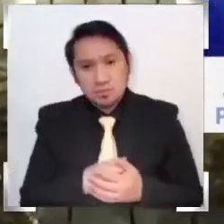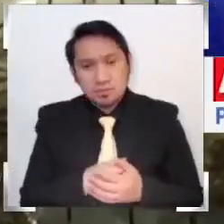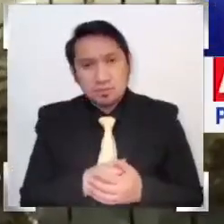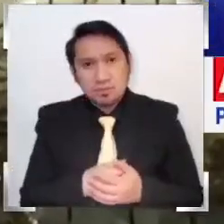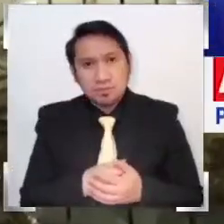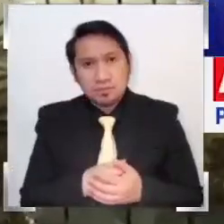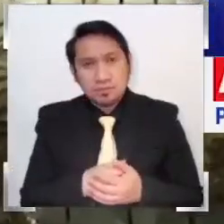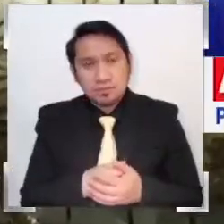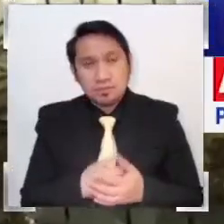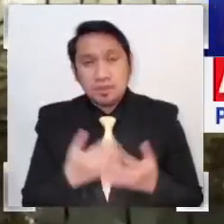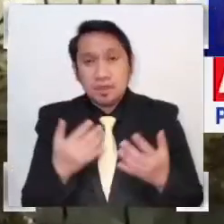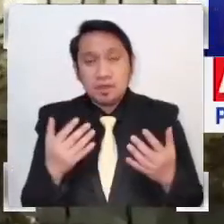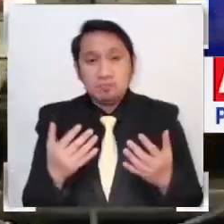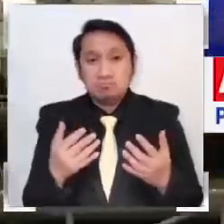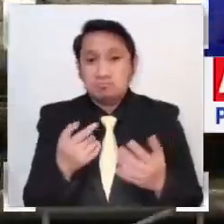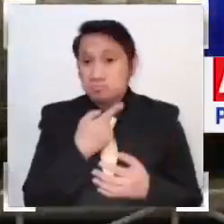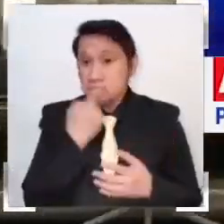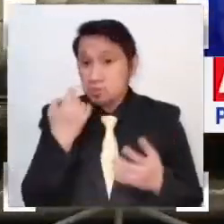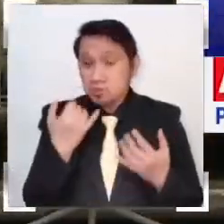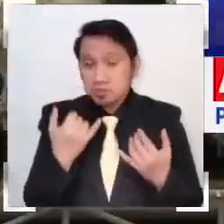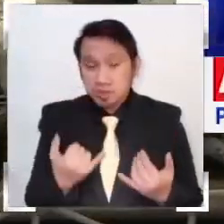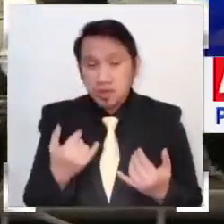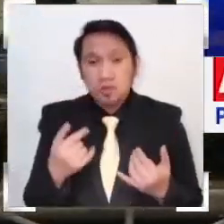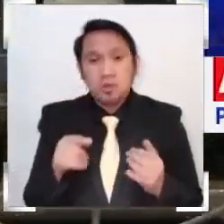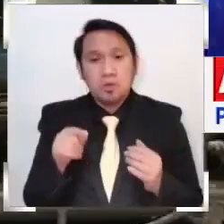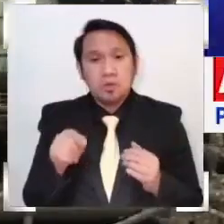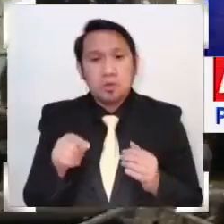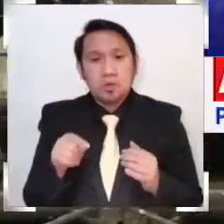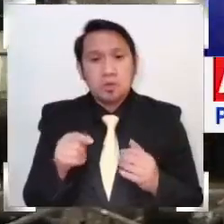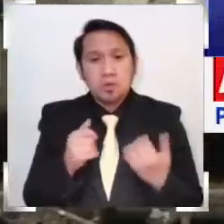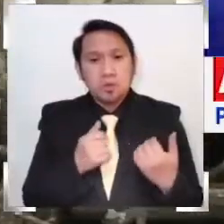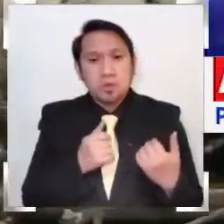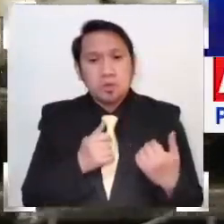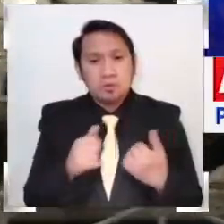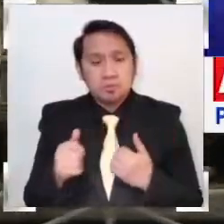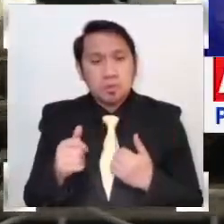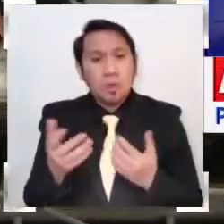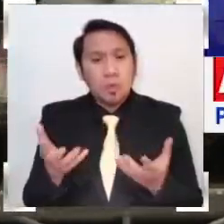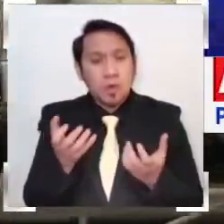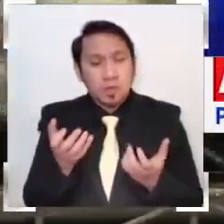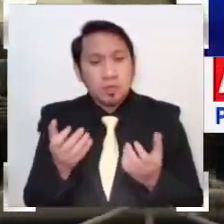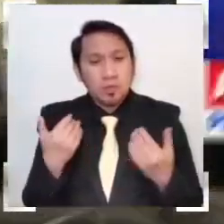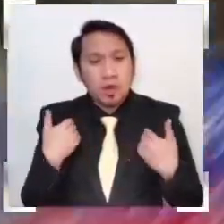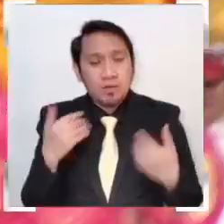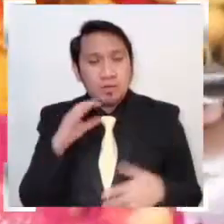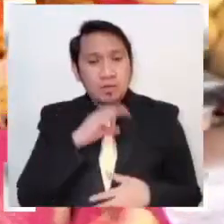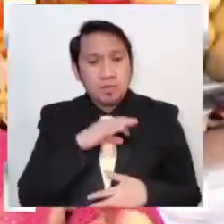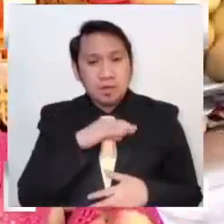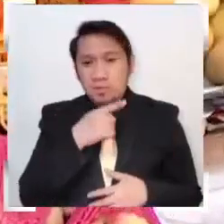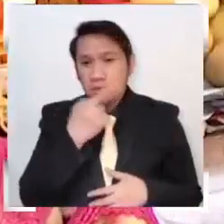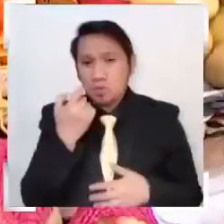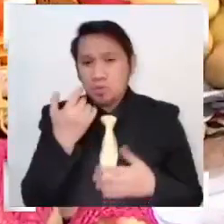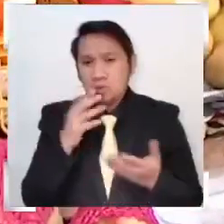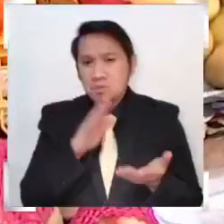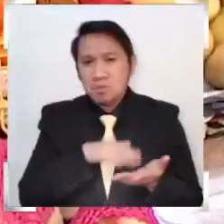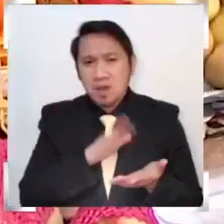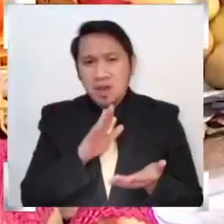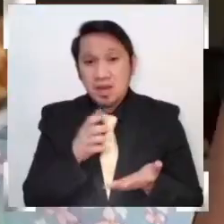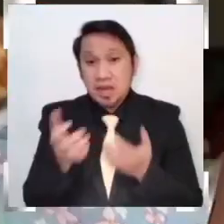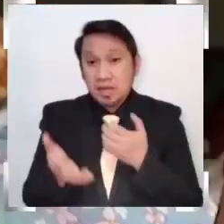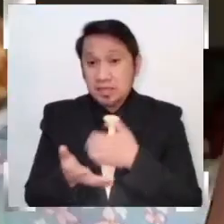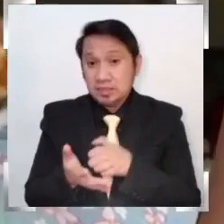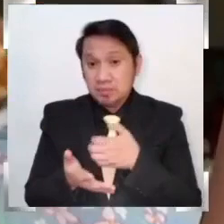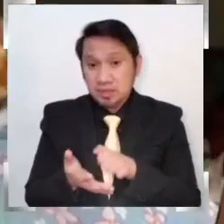Sa ngayon kasi nag-aabot lahat ng tumaas ang presyo para pumita kasi mataas nga ang gastusin. Diskarte ng